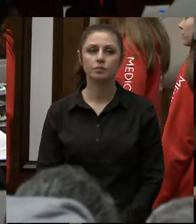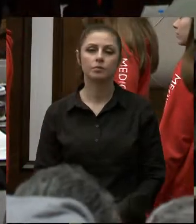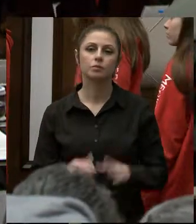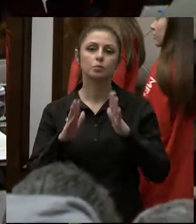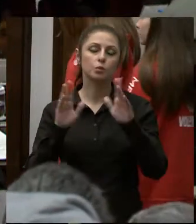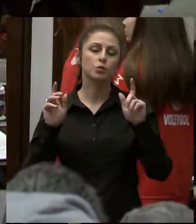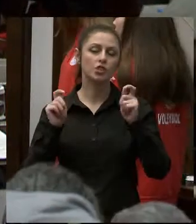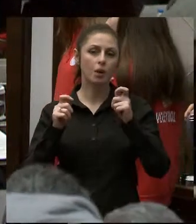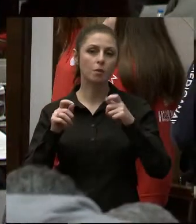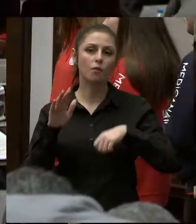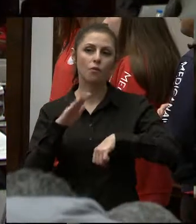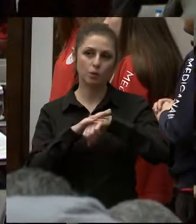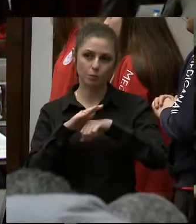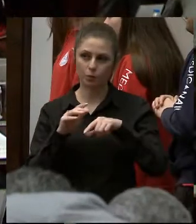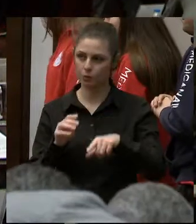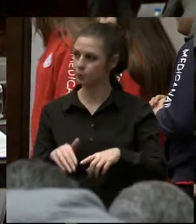Büyükçekmece futbol.